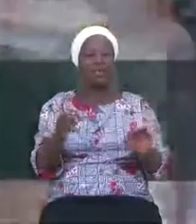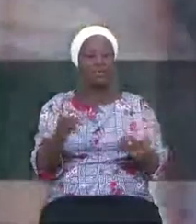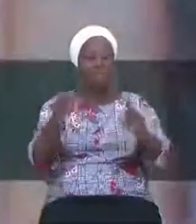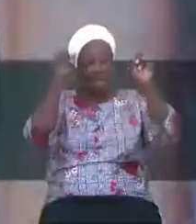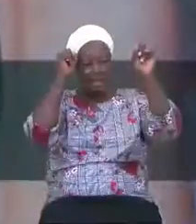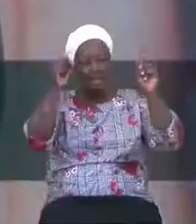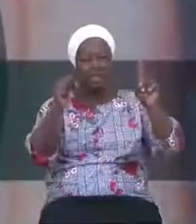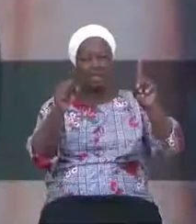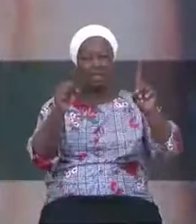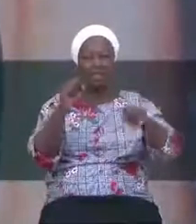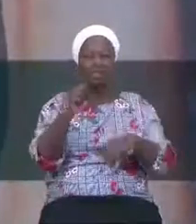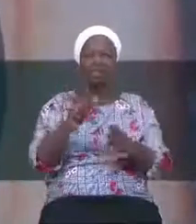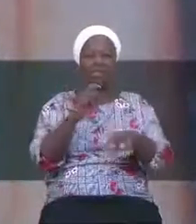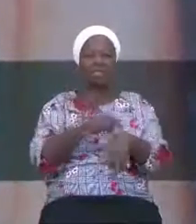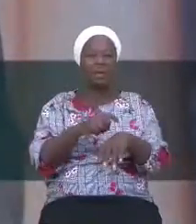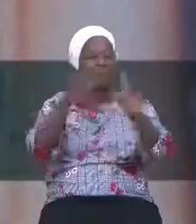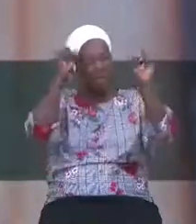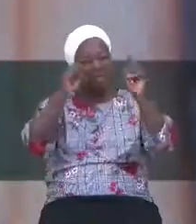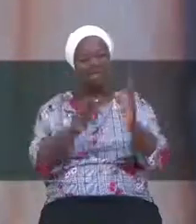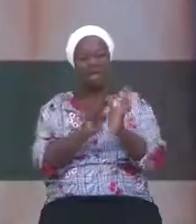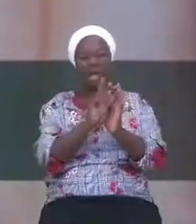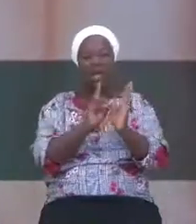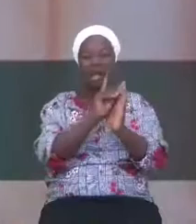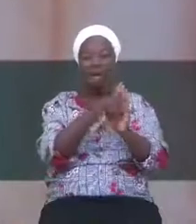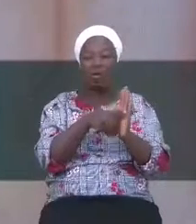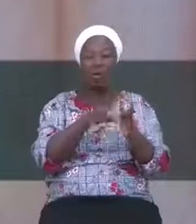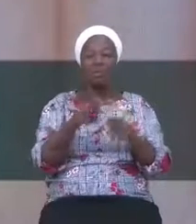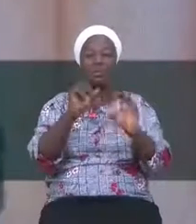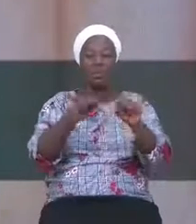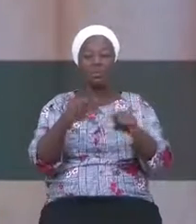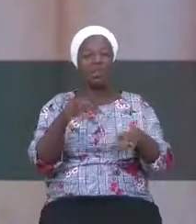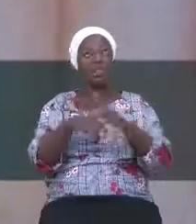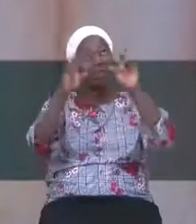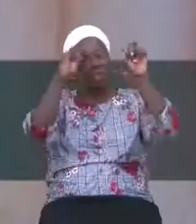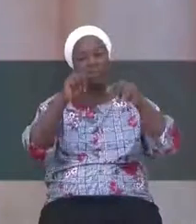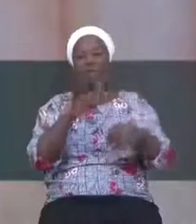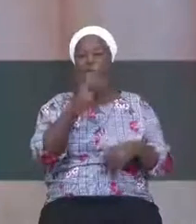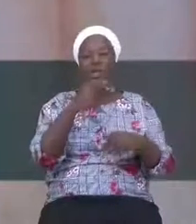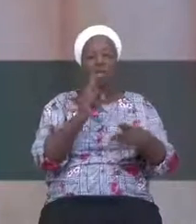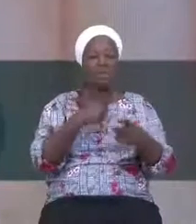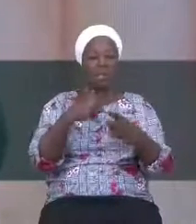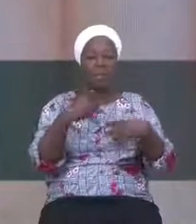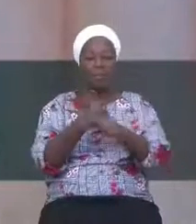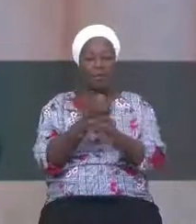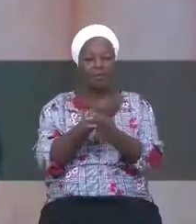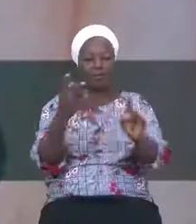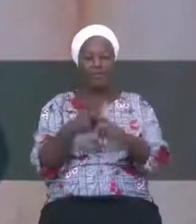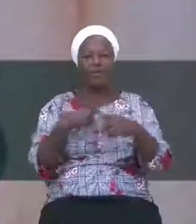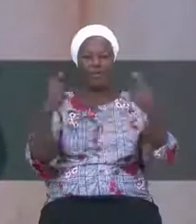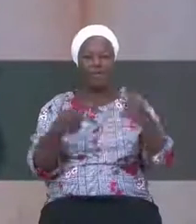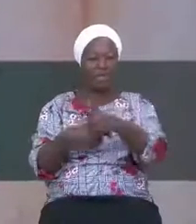sa puissance, les possibilités en lui, ayant été affranchi du péché, vous êtes